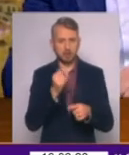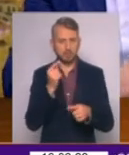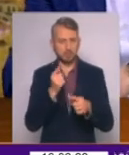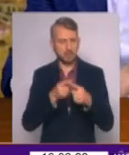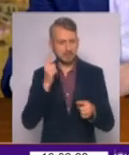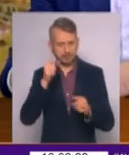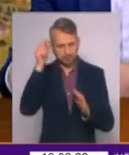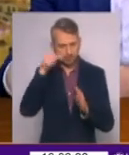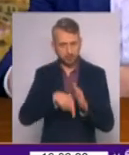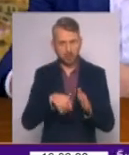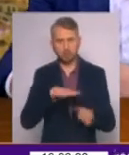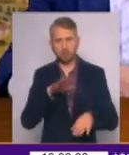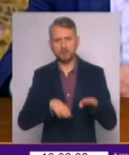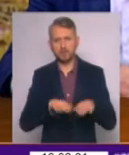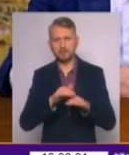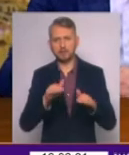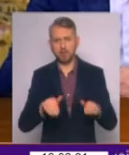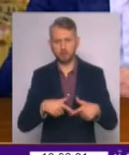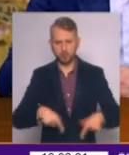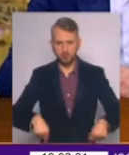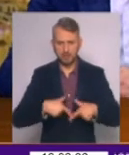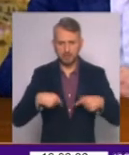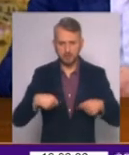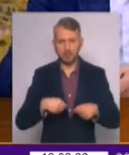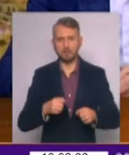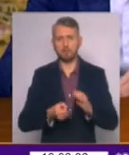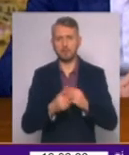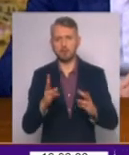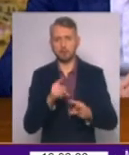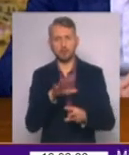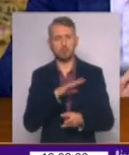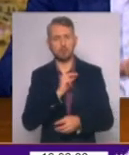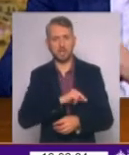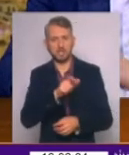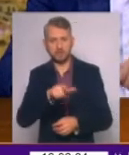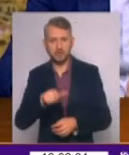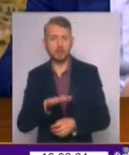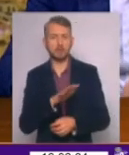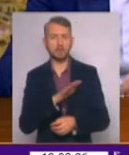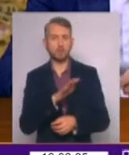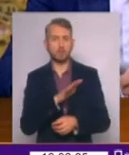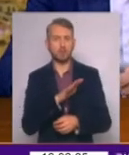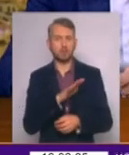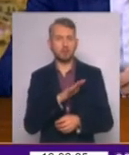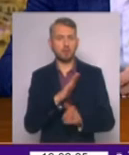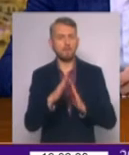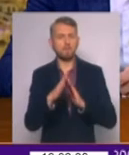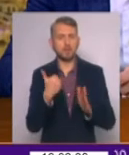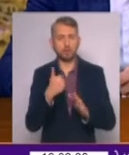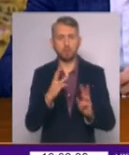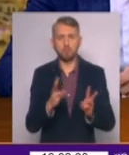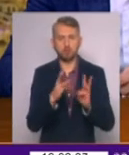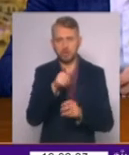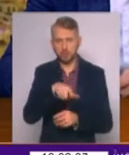склад дитячої білизни і виникла пожежа. Там знаходились працівники, було викликано